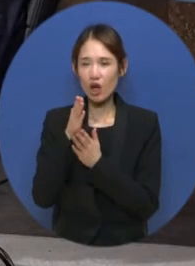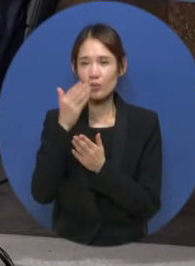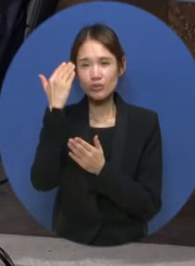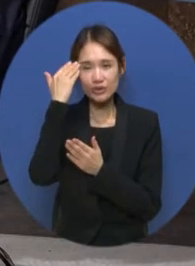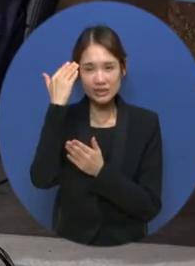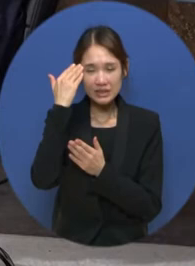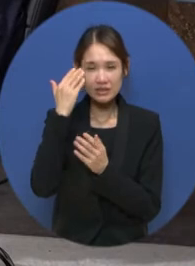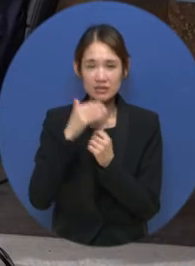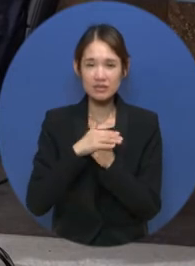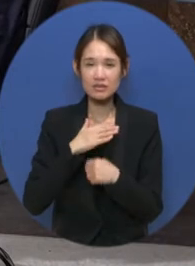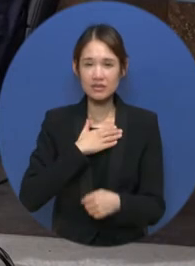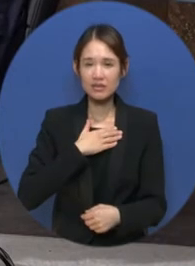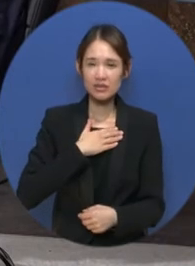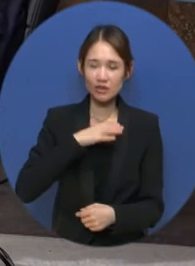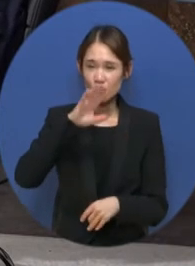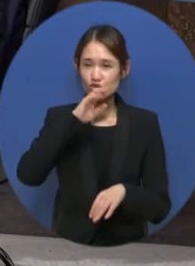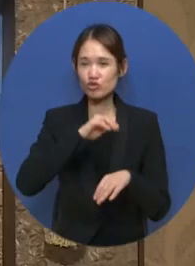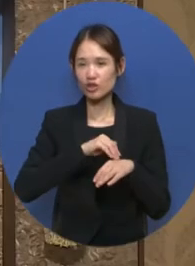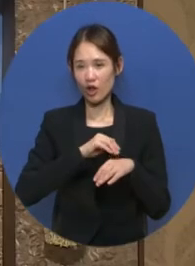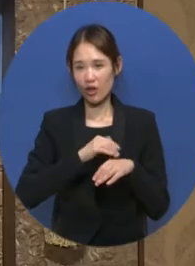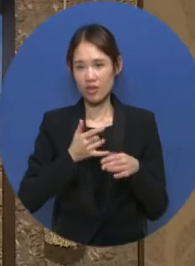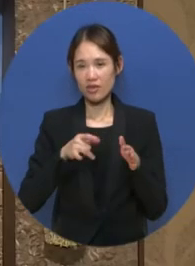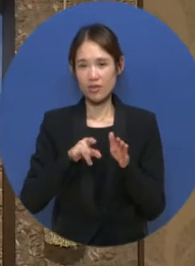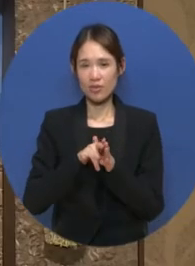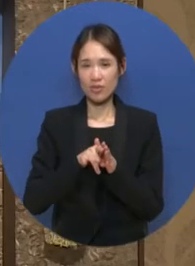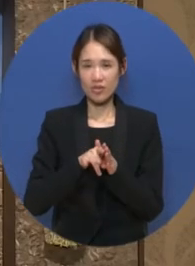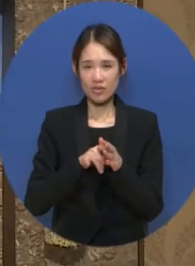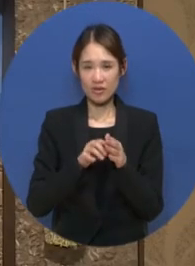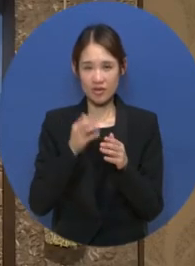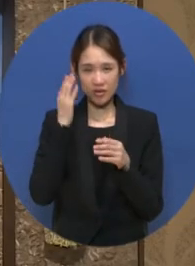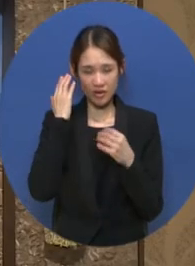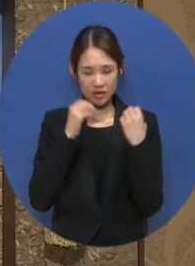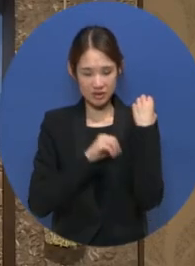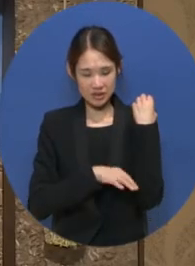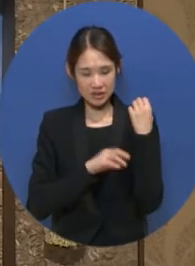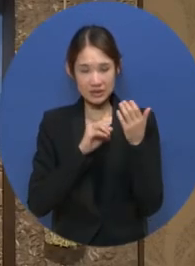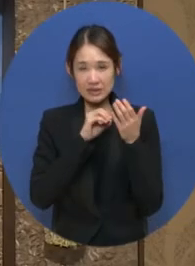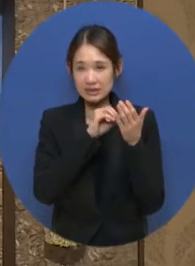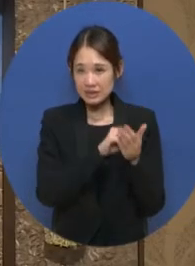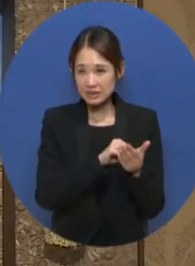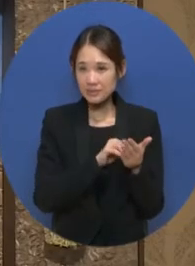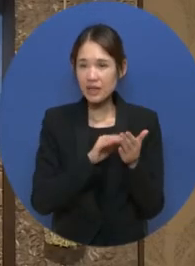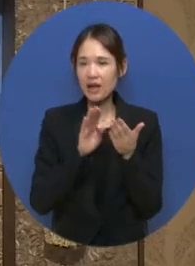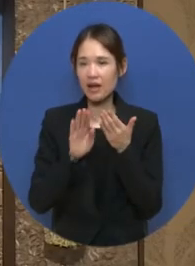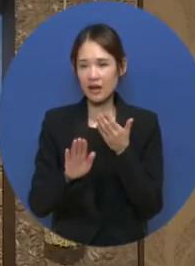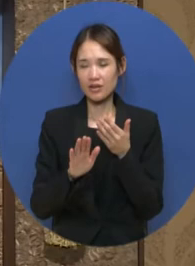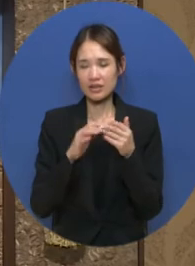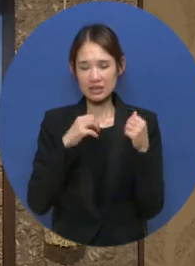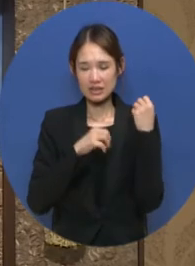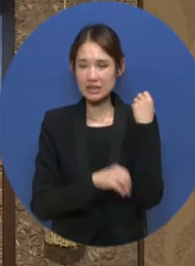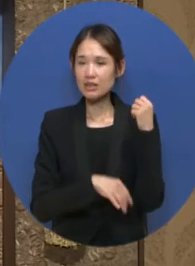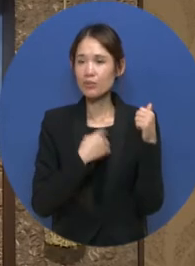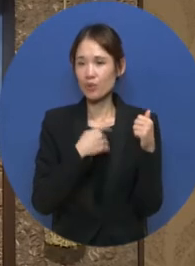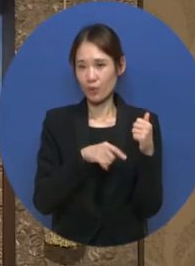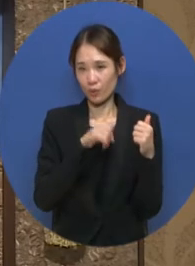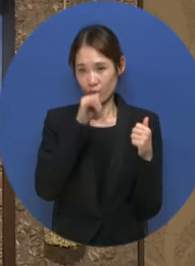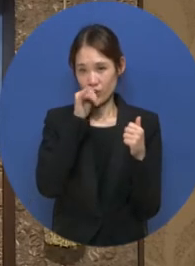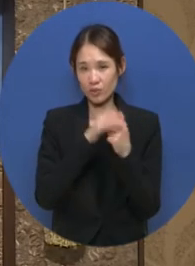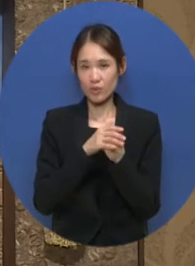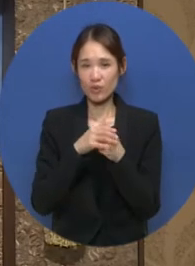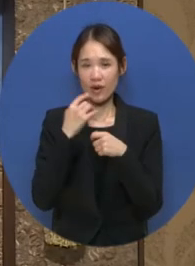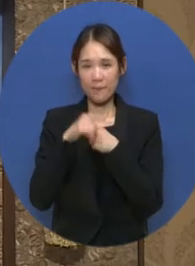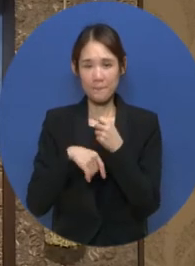감싼 훈련들을 위해서 제가 기본적으로 입사를 하게 되면 기본 교육 이라고 하는 것이 키 고요 그리고 이제 매년마다